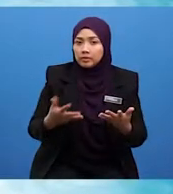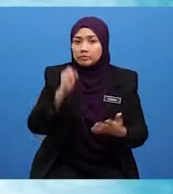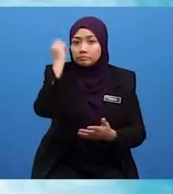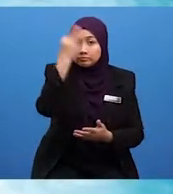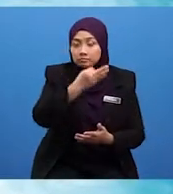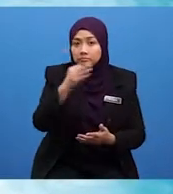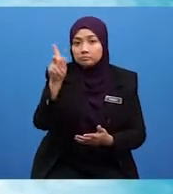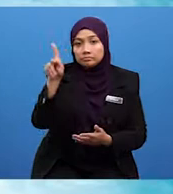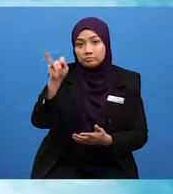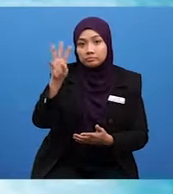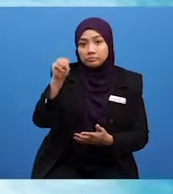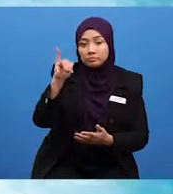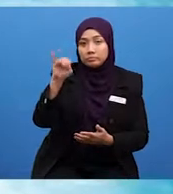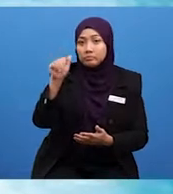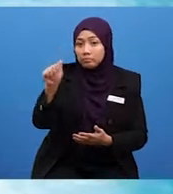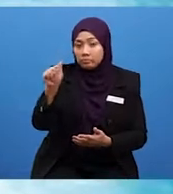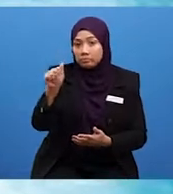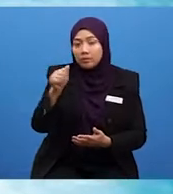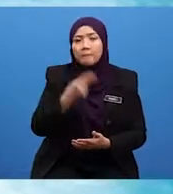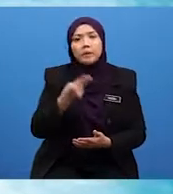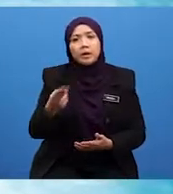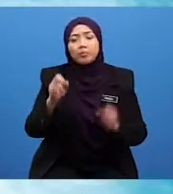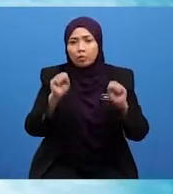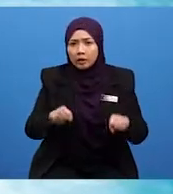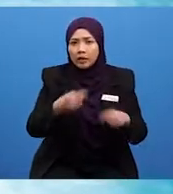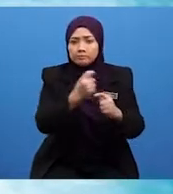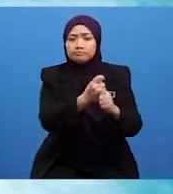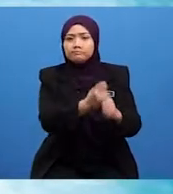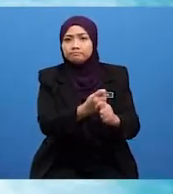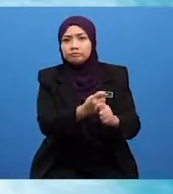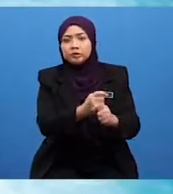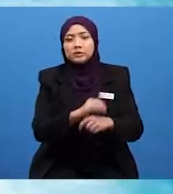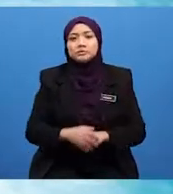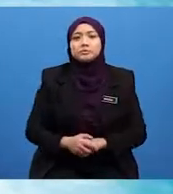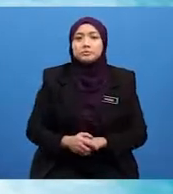Bagaimanakah sifat kimia sesuatu bahan boleh ditentukan?